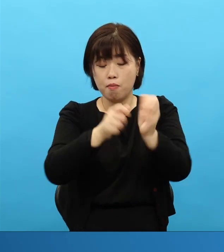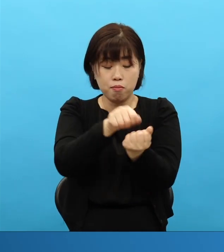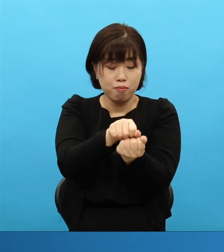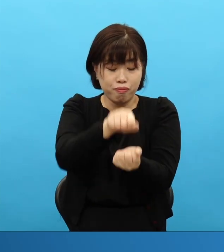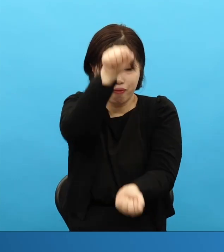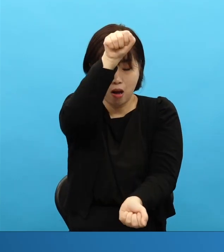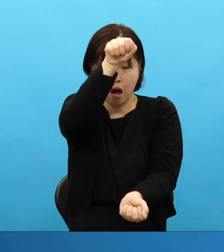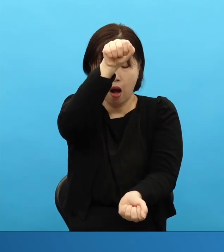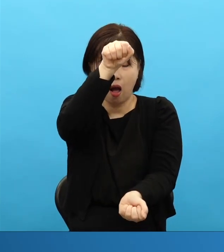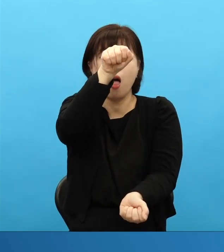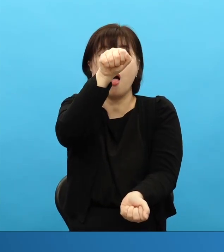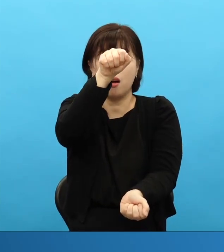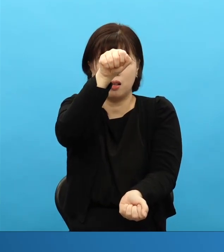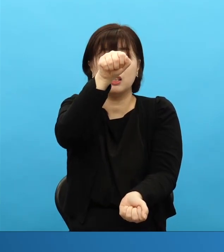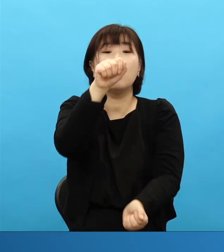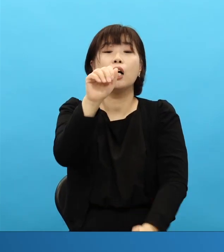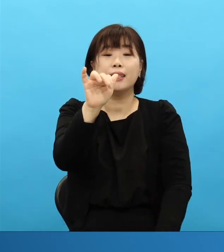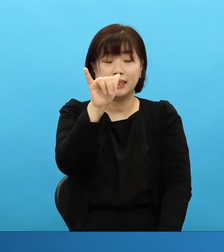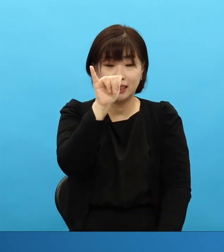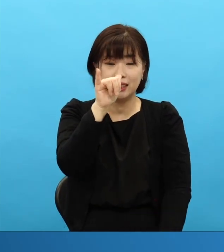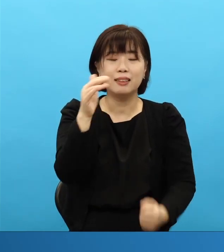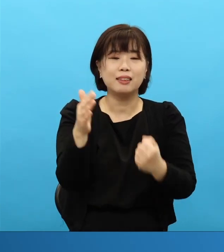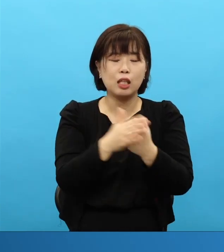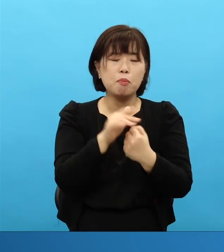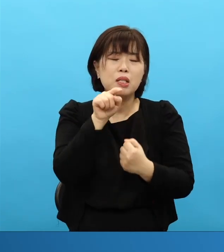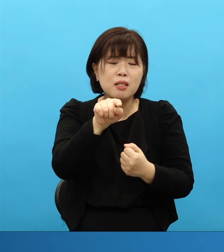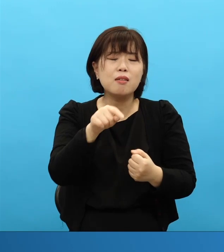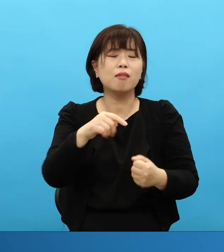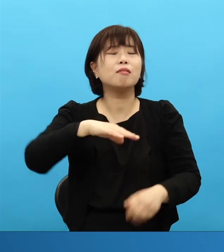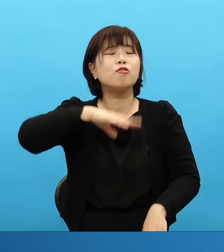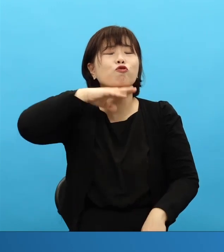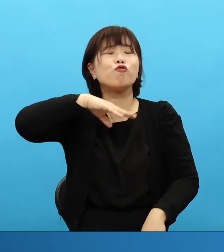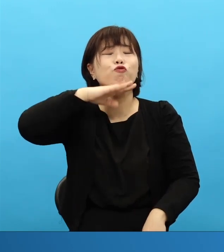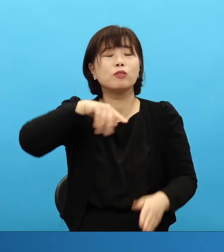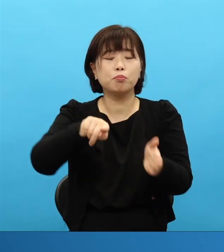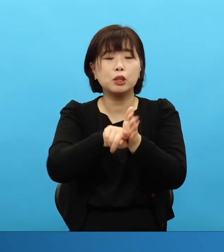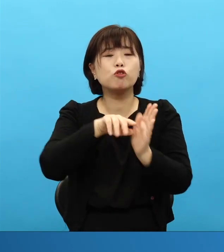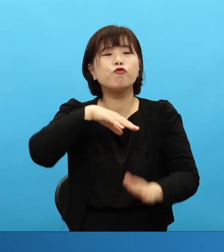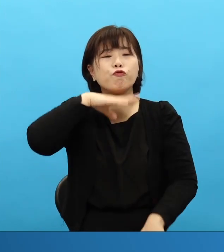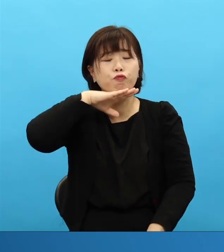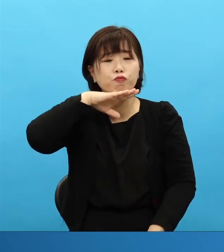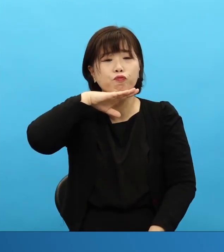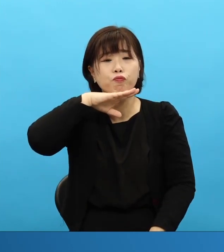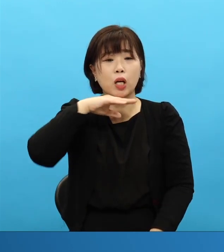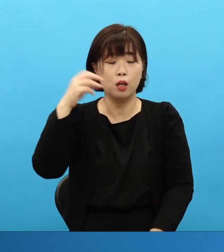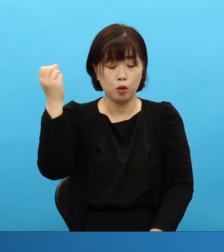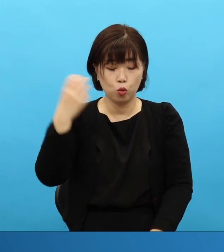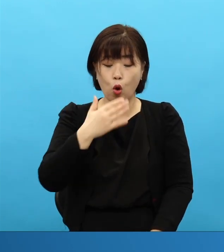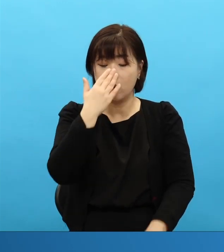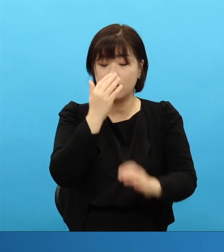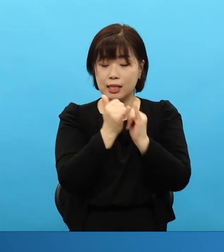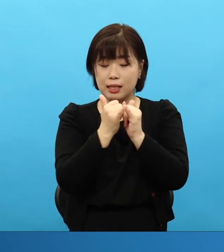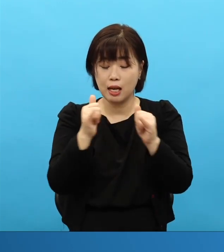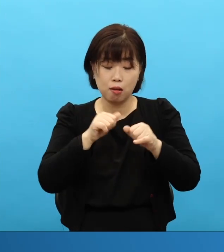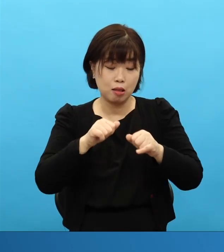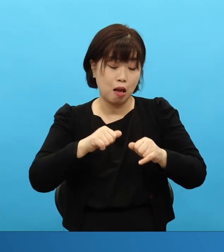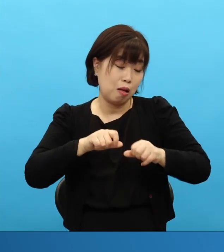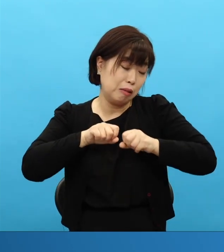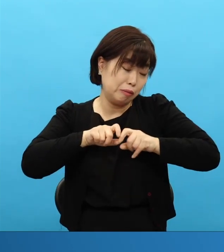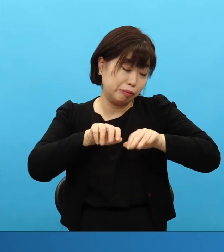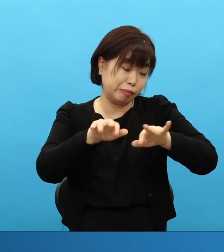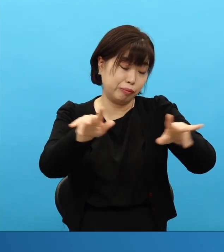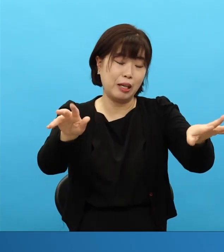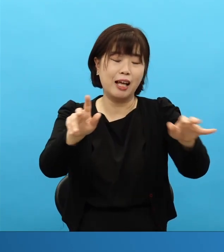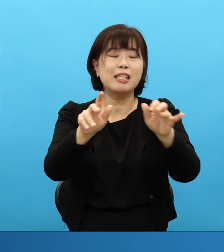里。 이스라엘은 유랑민이 될 것이다. 以色列必定会成为流浪民， 그렇죠. 对吧？ 그래서 가장 먼저